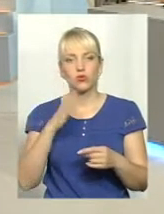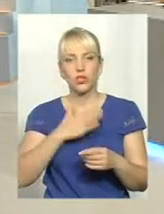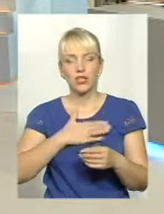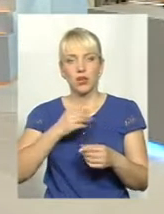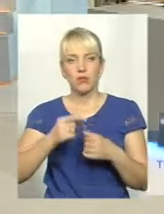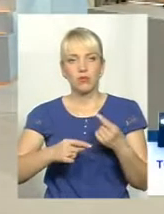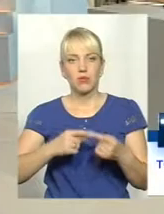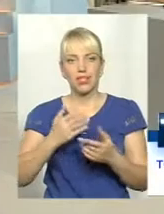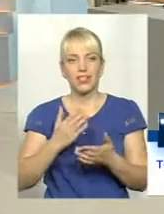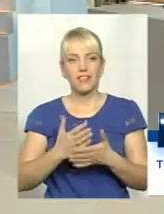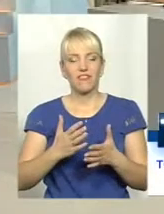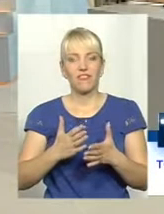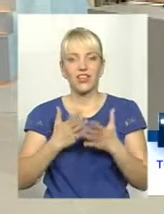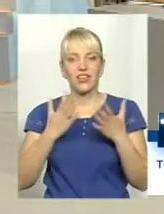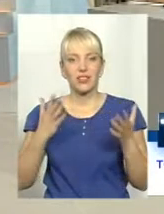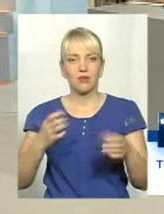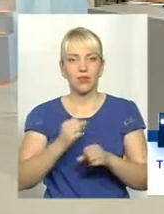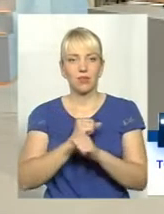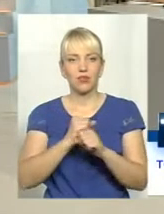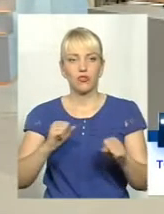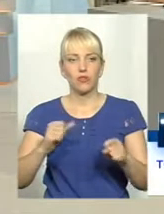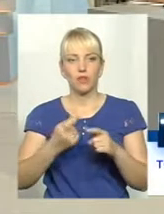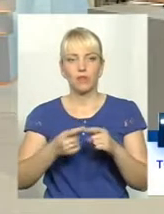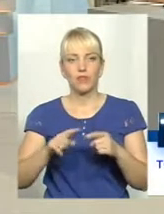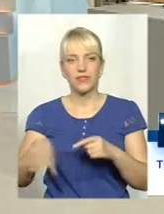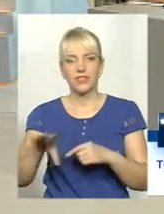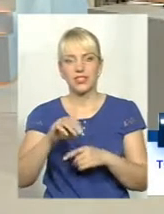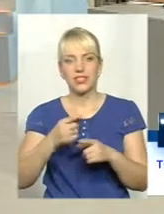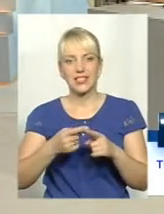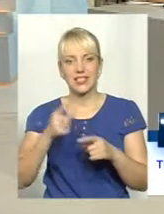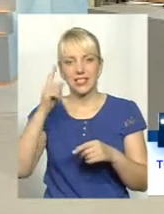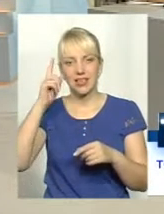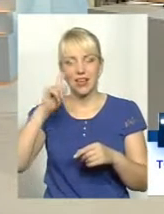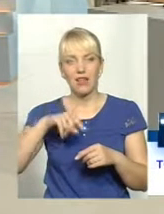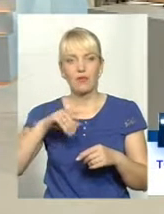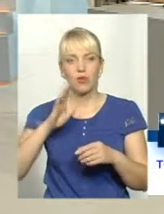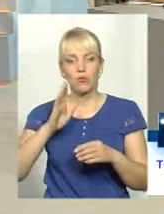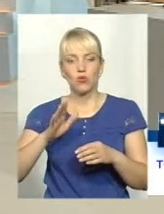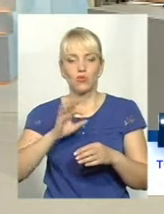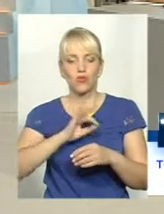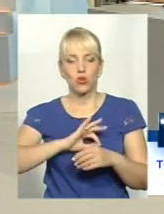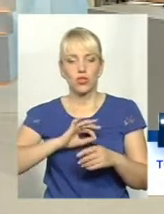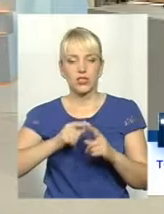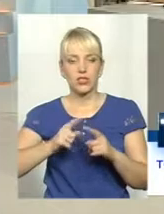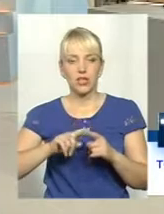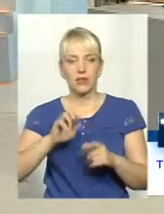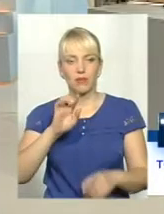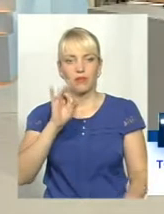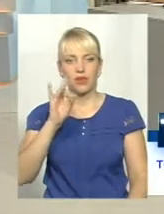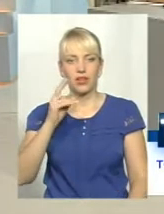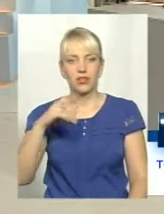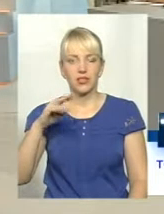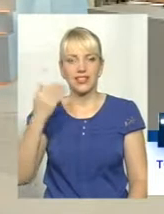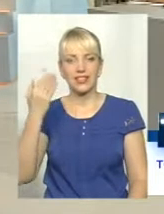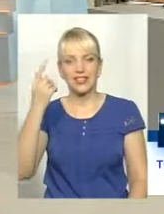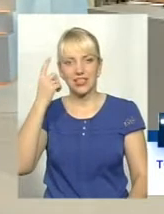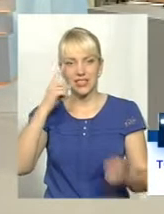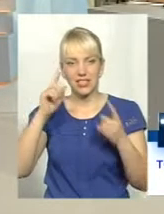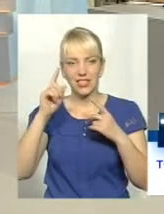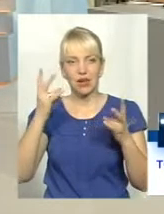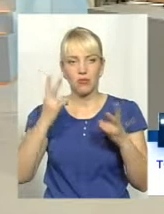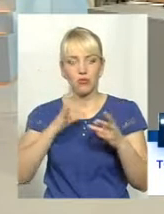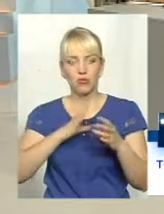продукцію свої співвітчизники. І одна із речей, яка допомагає просувати їхню продукцію. І я думаю, що